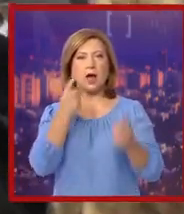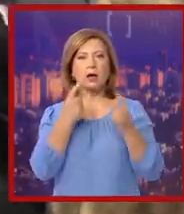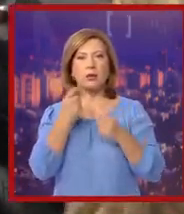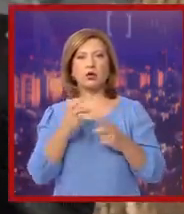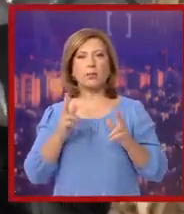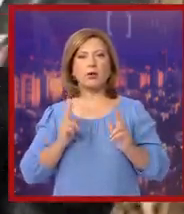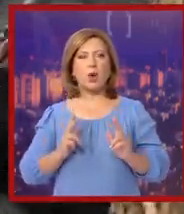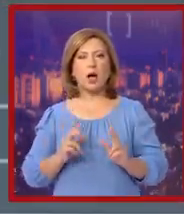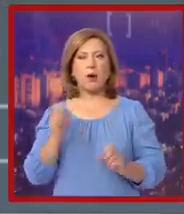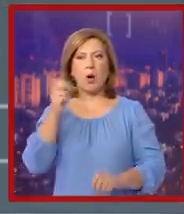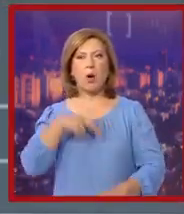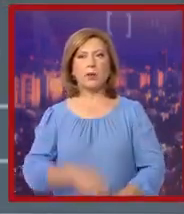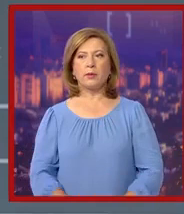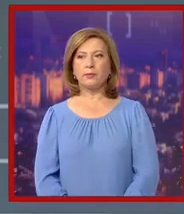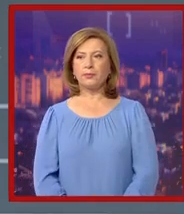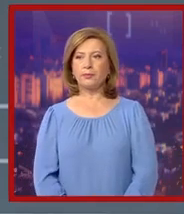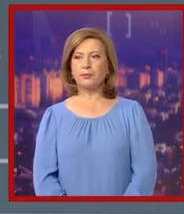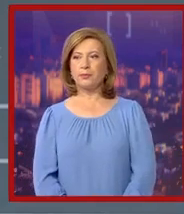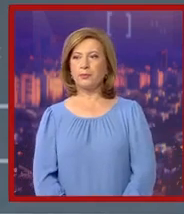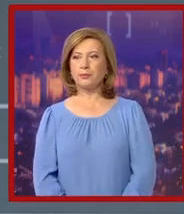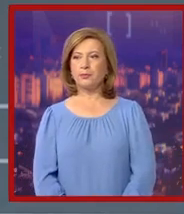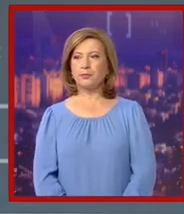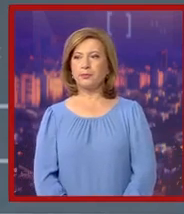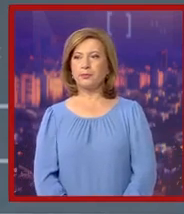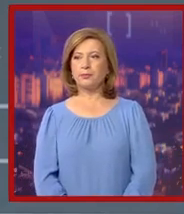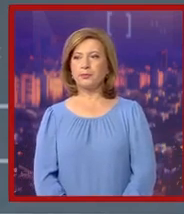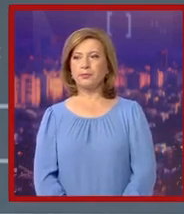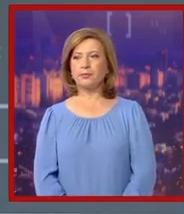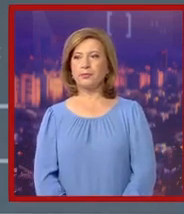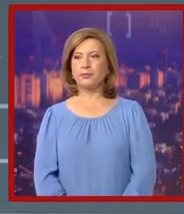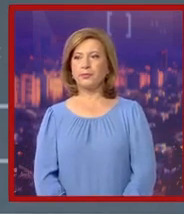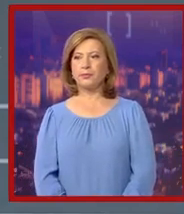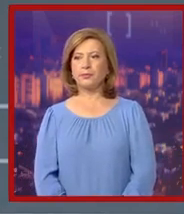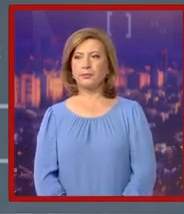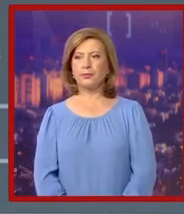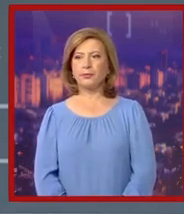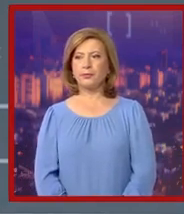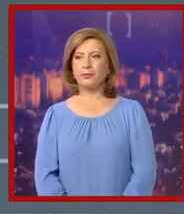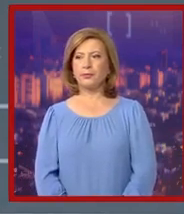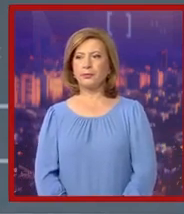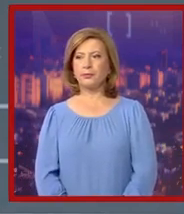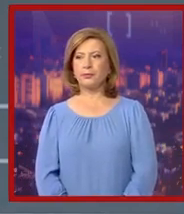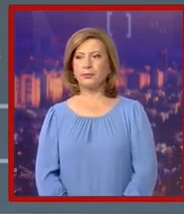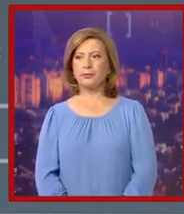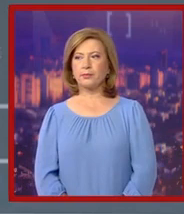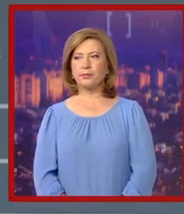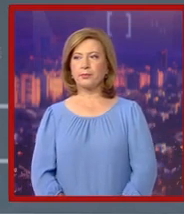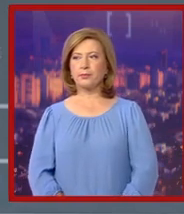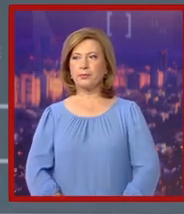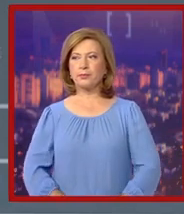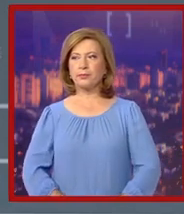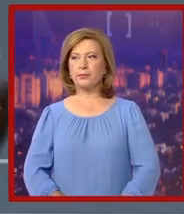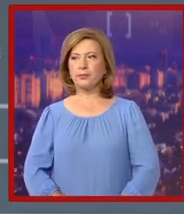a calma spiritele. Je crois que la situation de nos deux pays ne sont pas tout à fait comparables, ni sur le plan de l'histoire, ni sur le plan